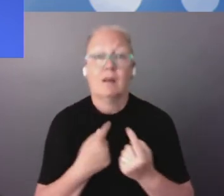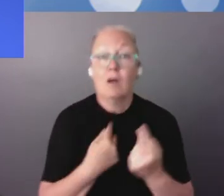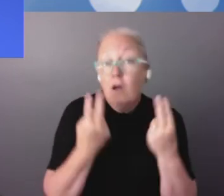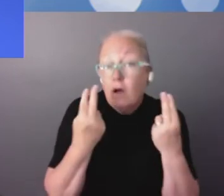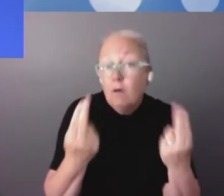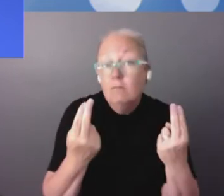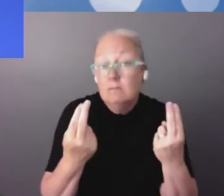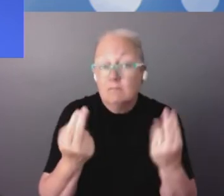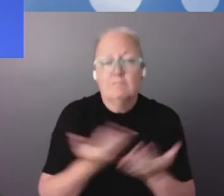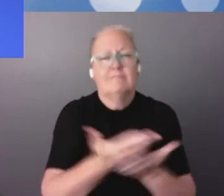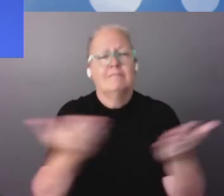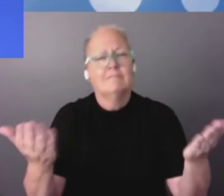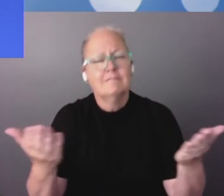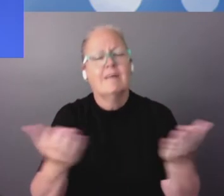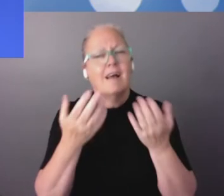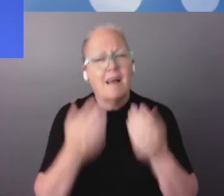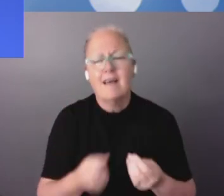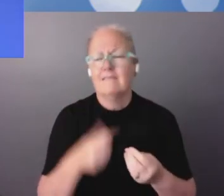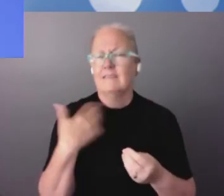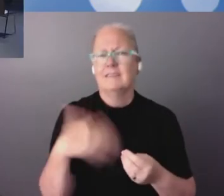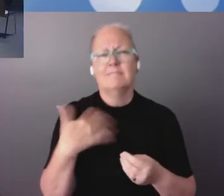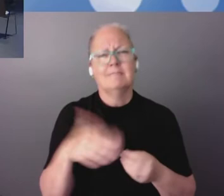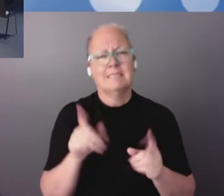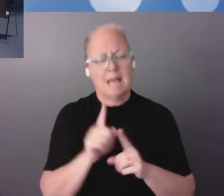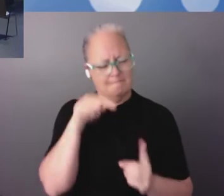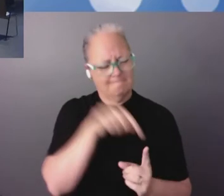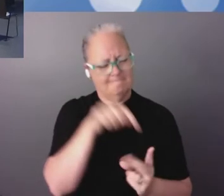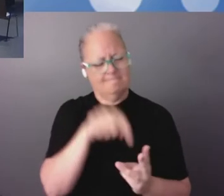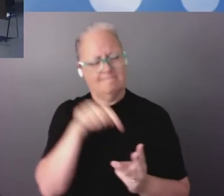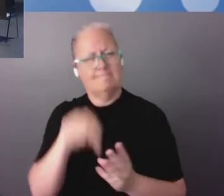un nombre maximal de solutions pour le bien de toute l'humanité.